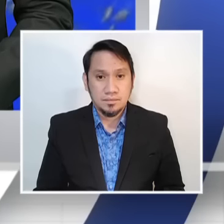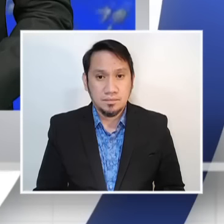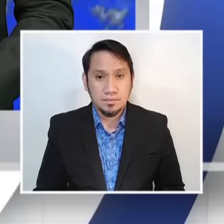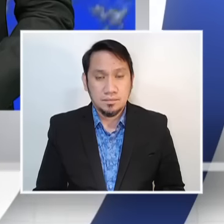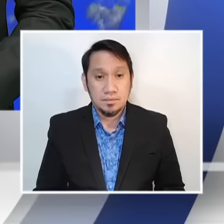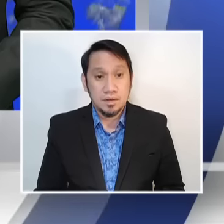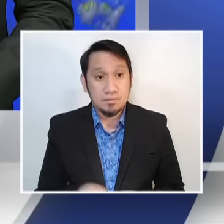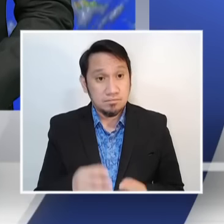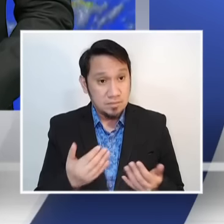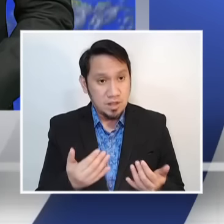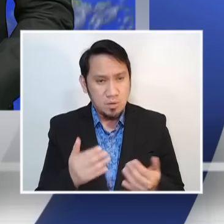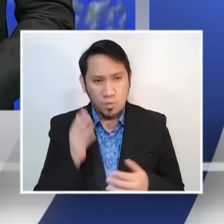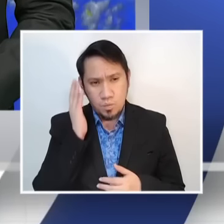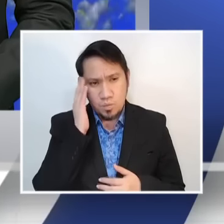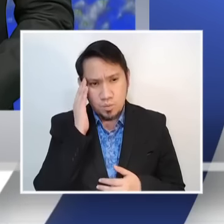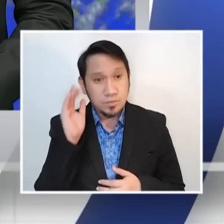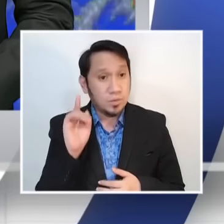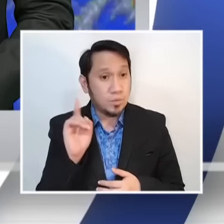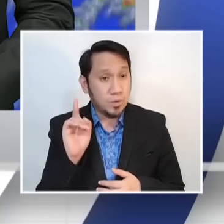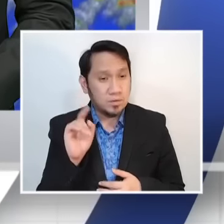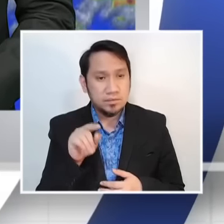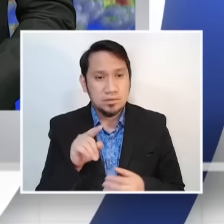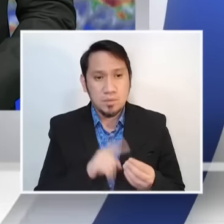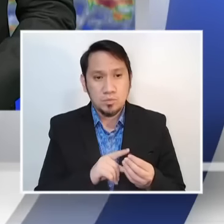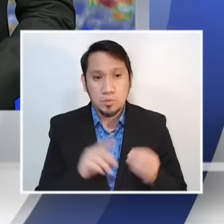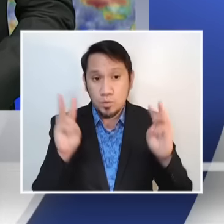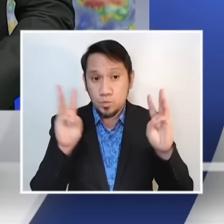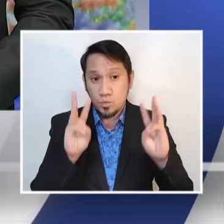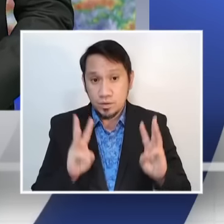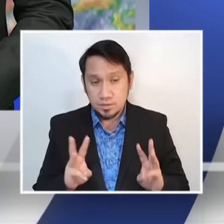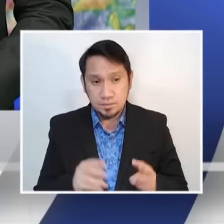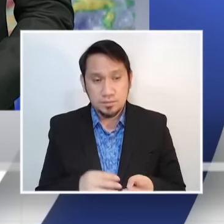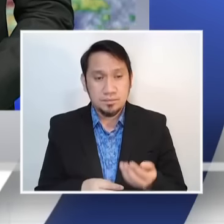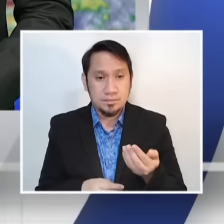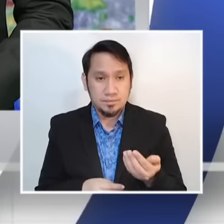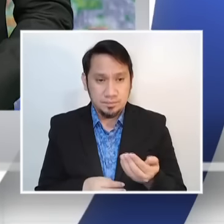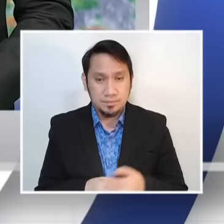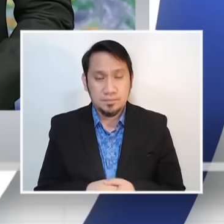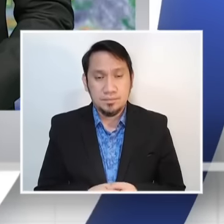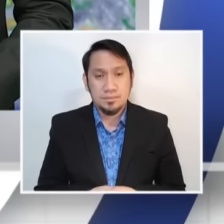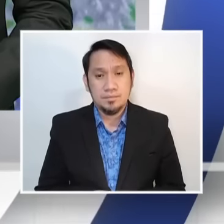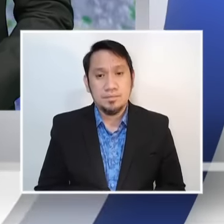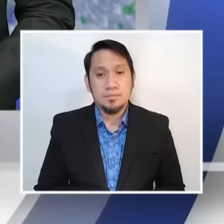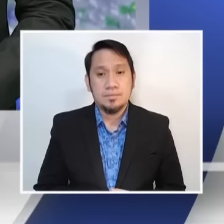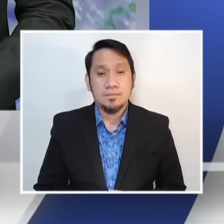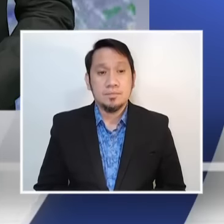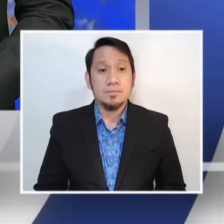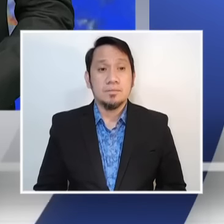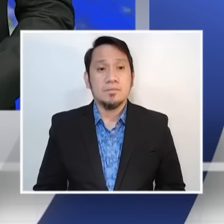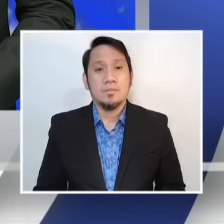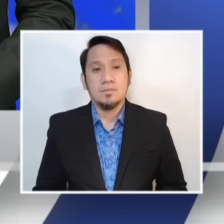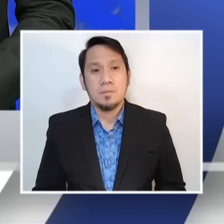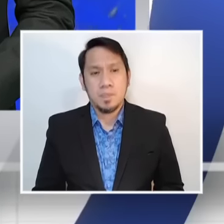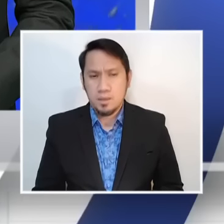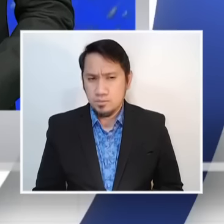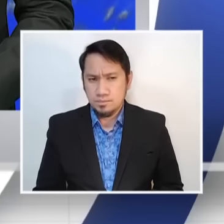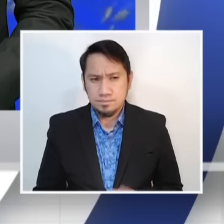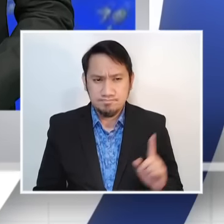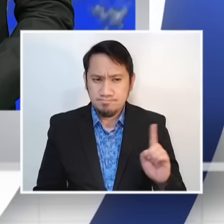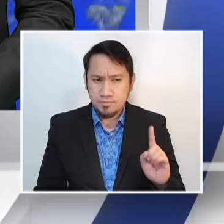Alamin po natin ang lagay ng panahon mula kay ABS-CBN resident meteorologist Ariel Rojas. So Ariel, ano yung